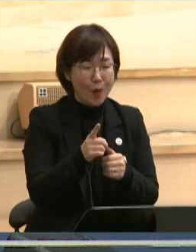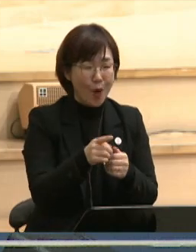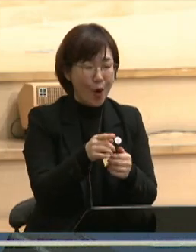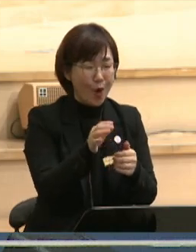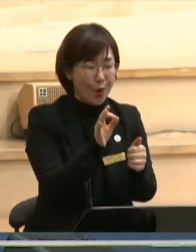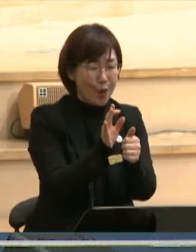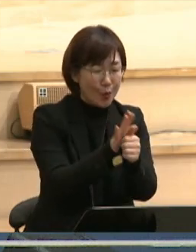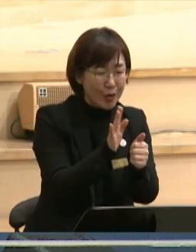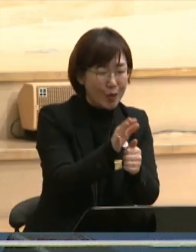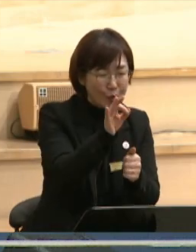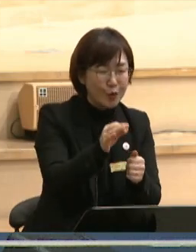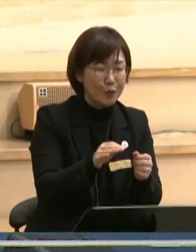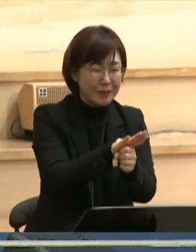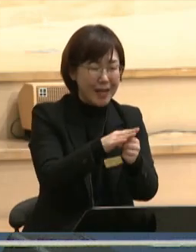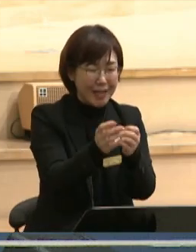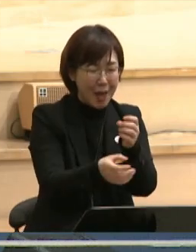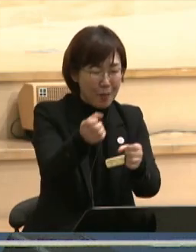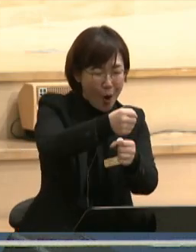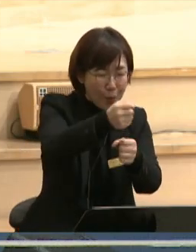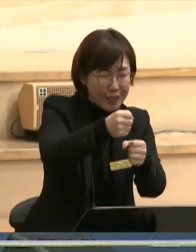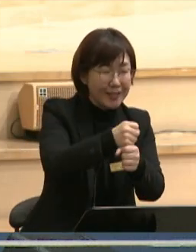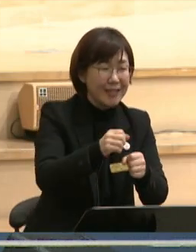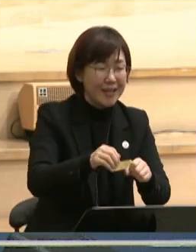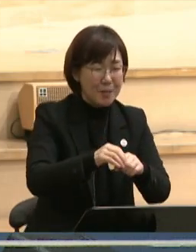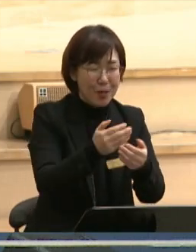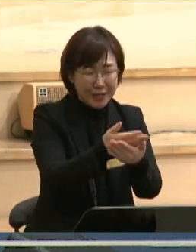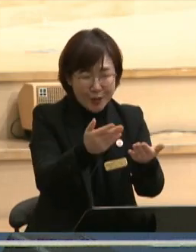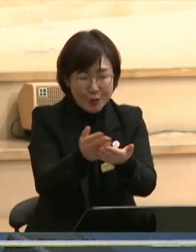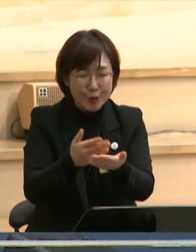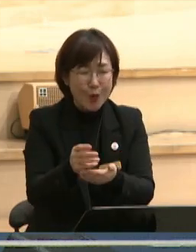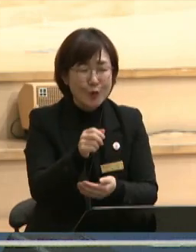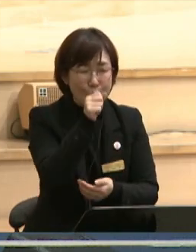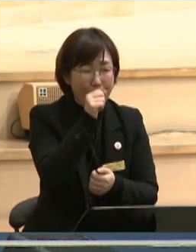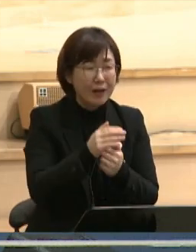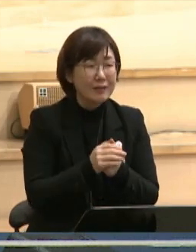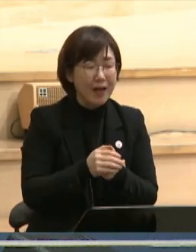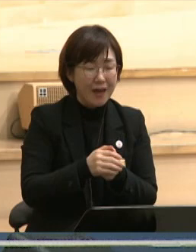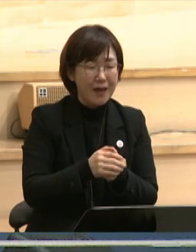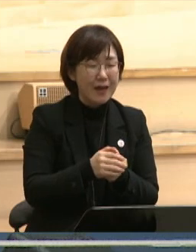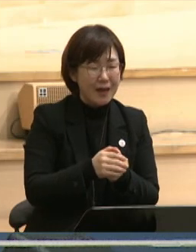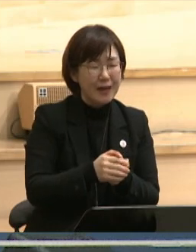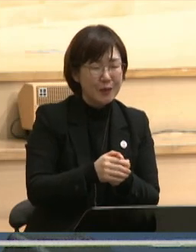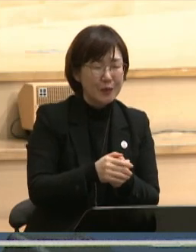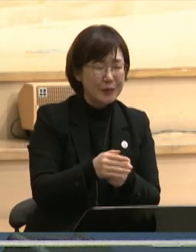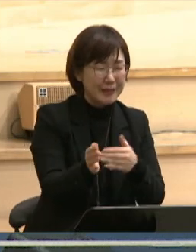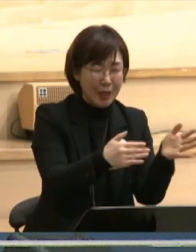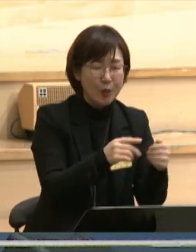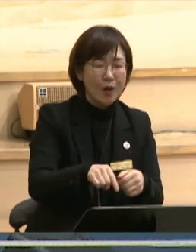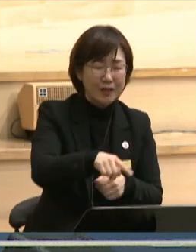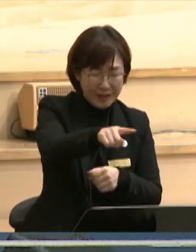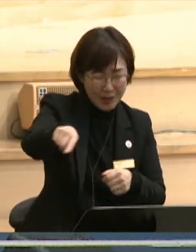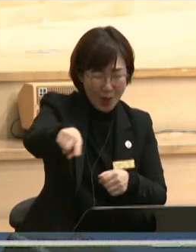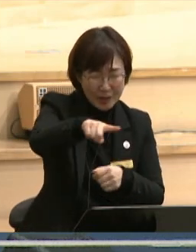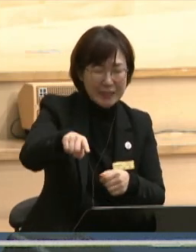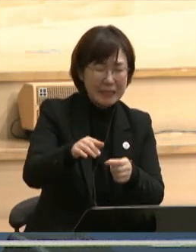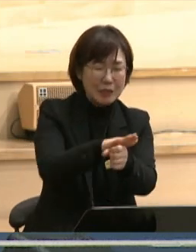구제비 뭐 사랑의 보따리 뭐 이거 다 좋아요 너희들끼리나 좀 사랑하면서 지내라